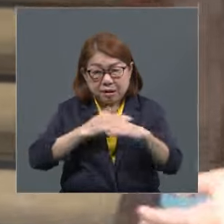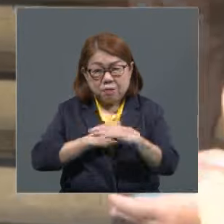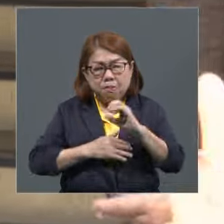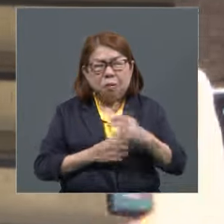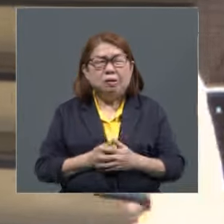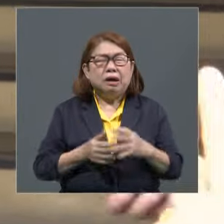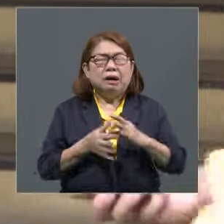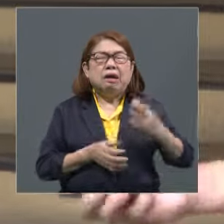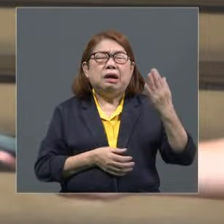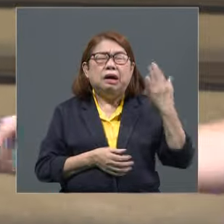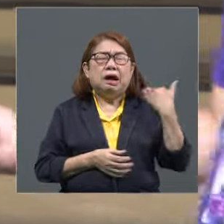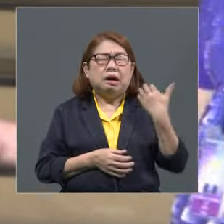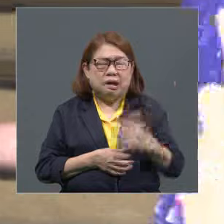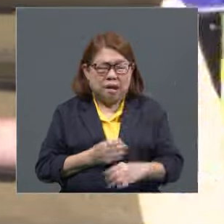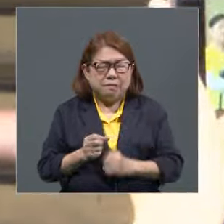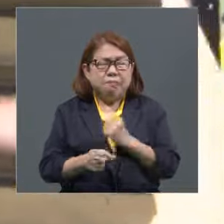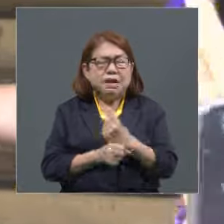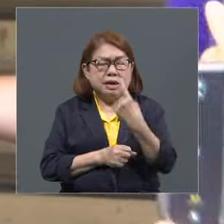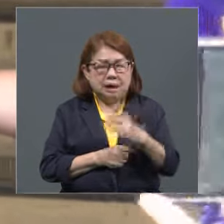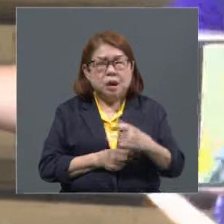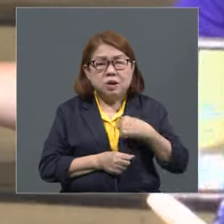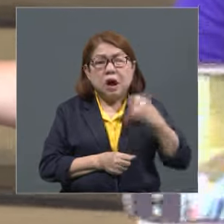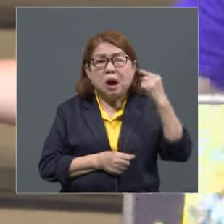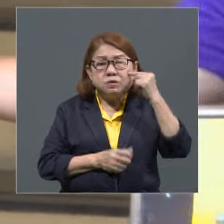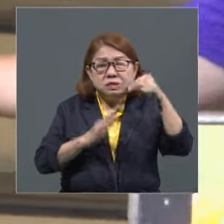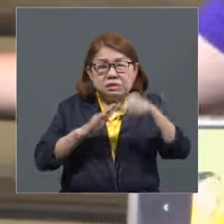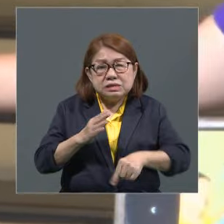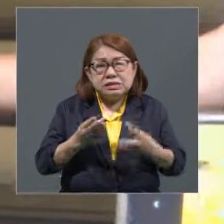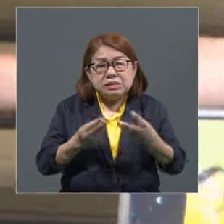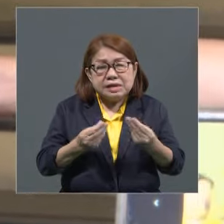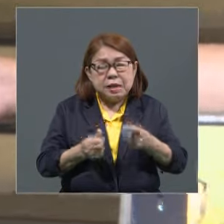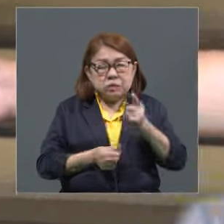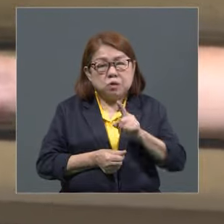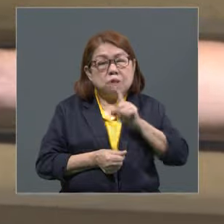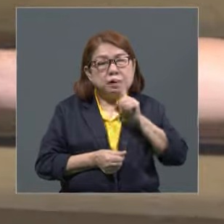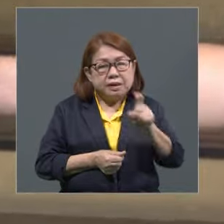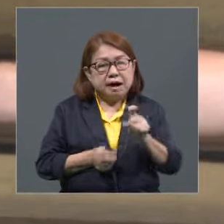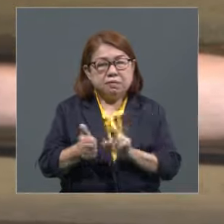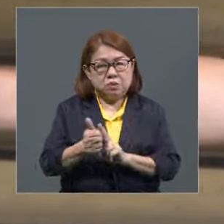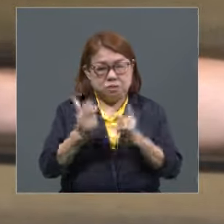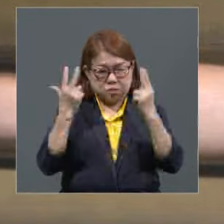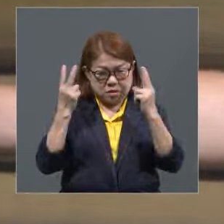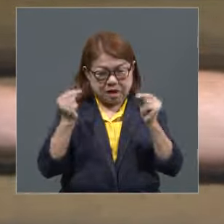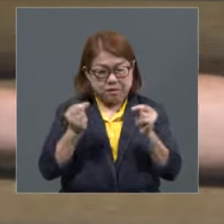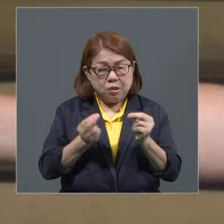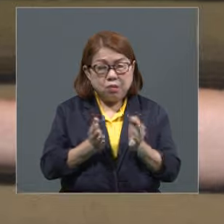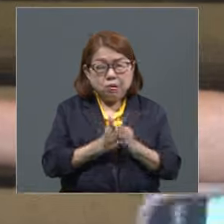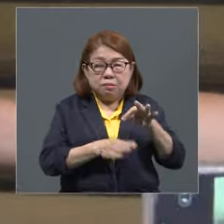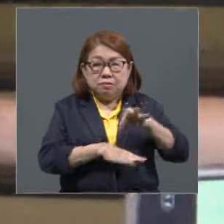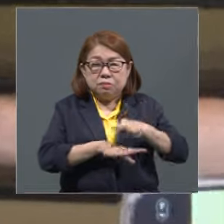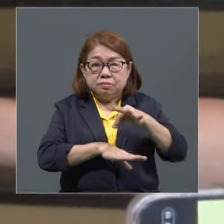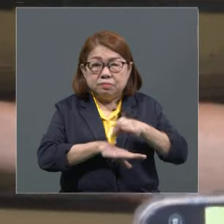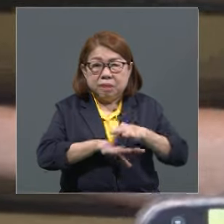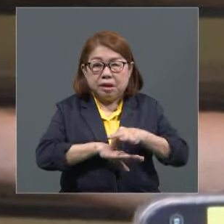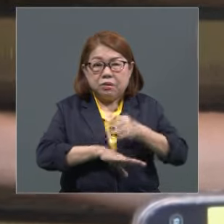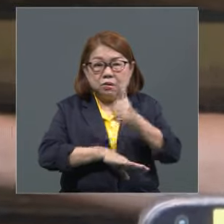ผ่านมา1ปีแล้วนะถ้าอยากทราบรายละเอียดเนี่ยให้ไปสอบถามคุณภูมิธรรมเวชยชัยรองนายกรัฐมนตรีและรัฐมนตรีว่าการกระทรวงพ